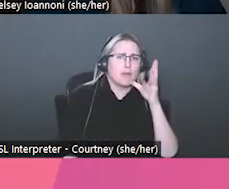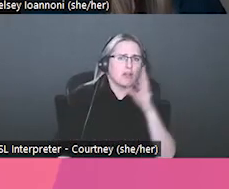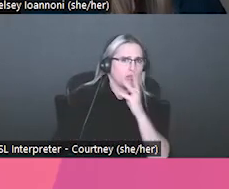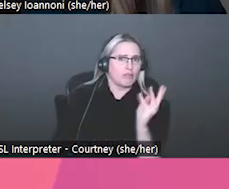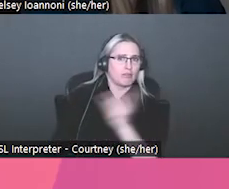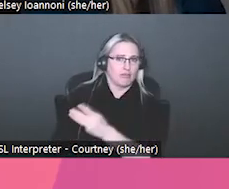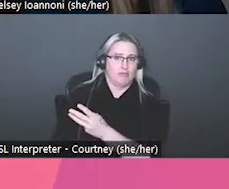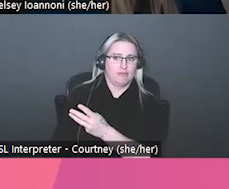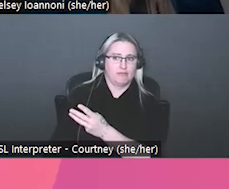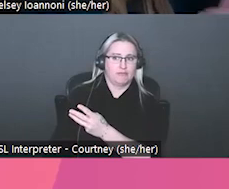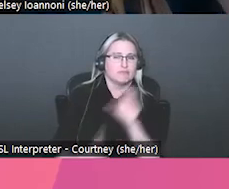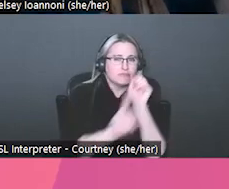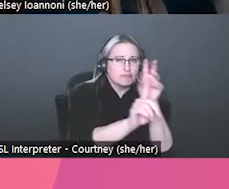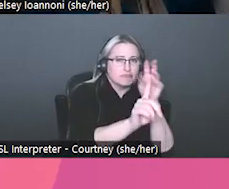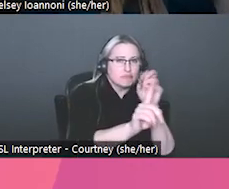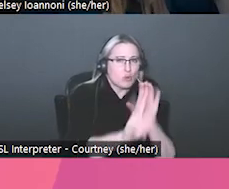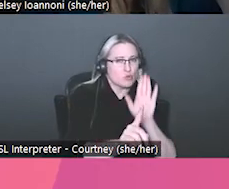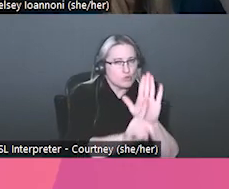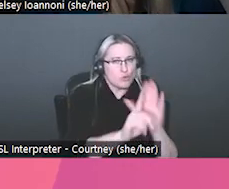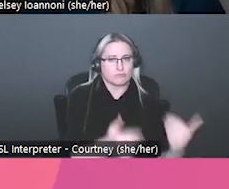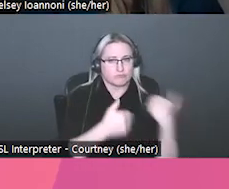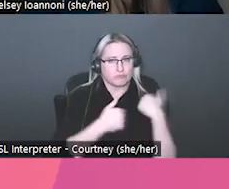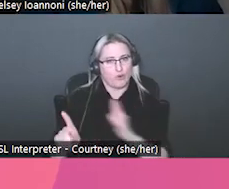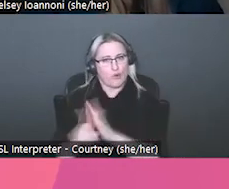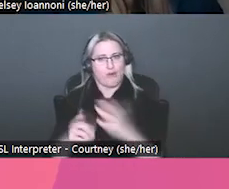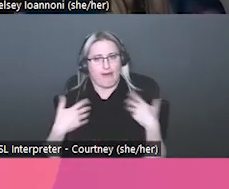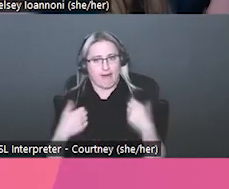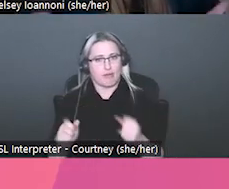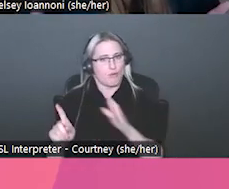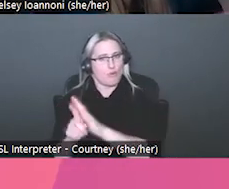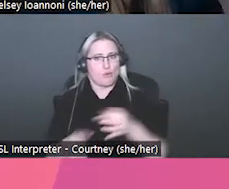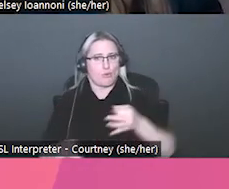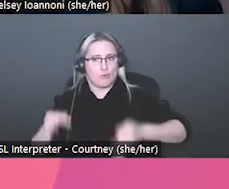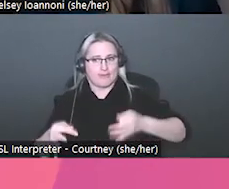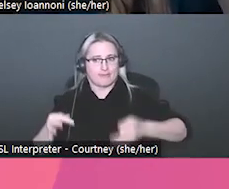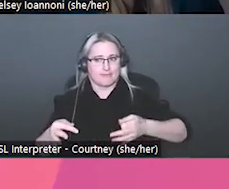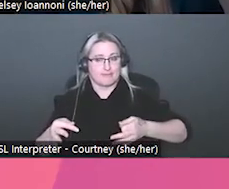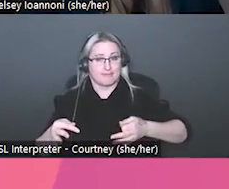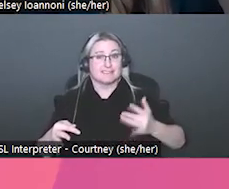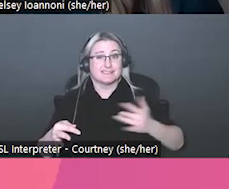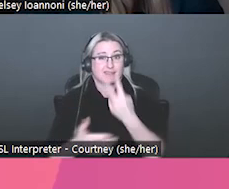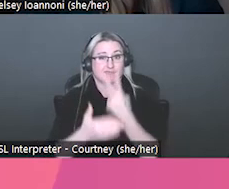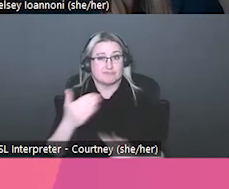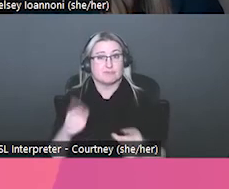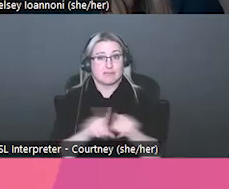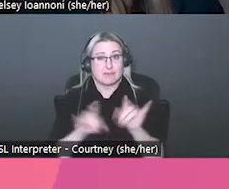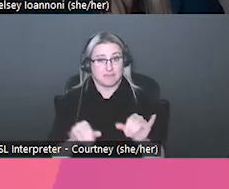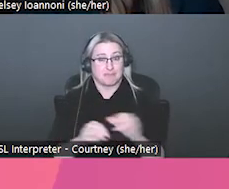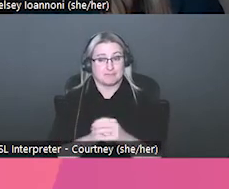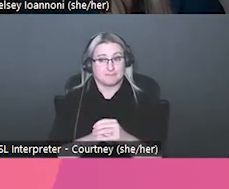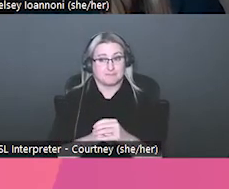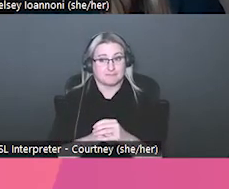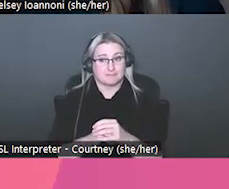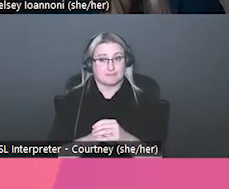signifiait que le médecin se concentrait sur la mère et lui inculquait la responsabilité du poids et de la taille de sa fille, parce que les deux éléments étaient